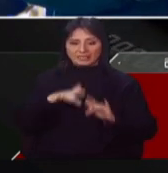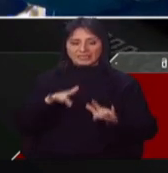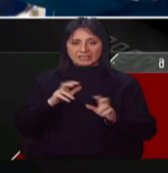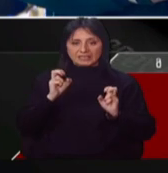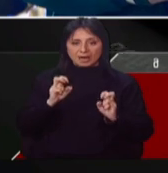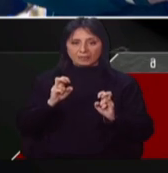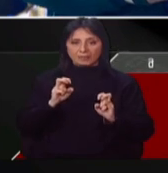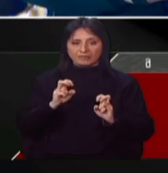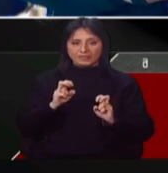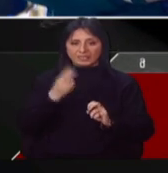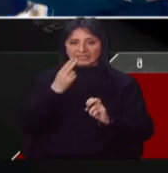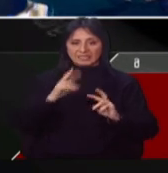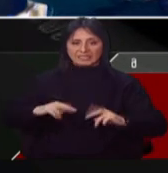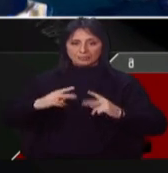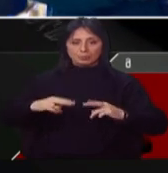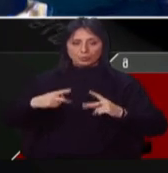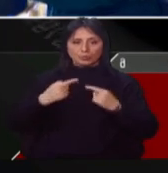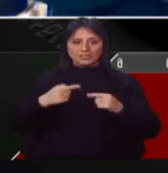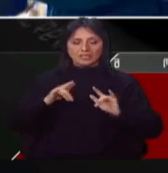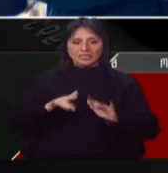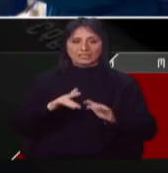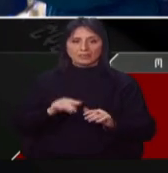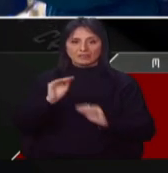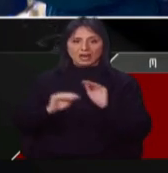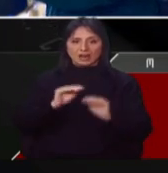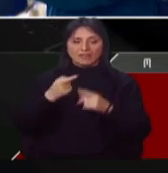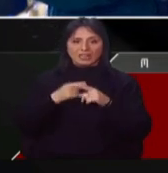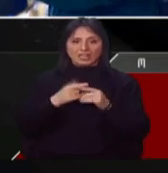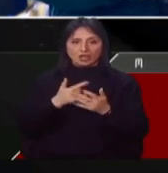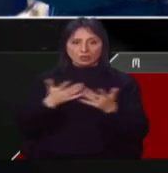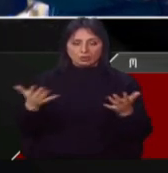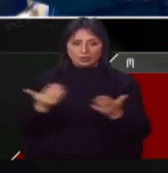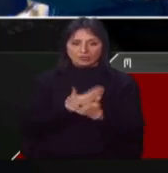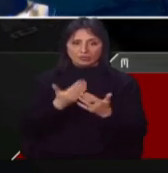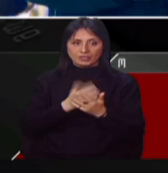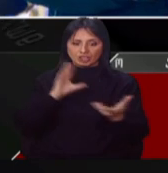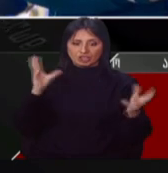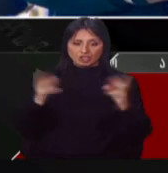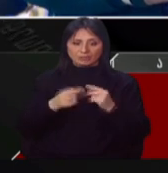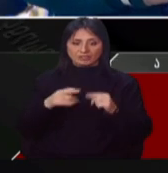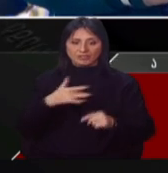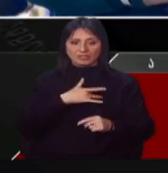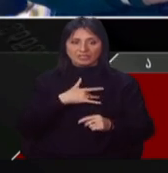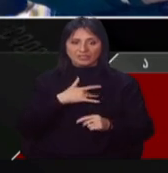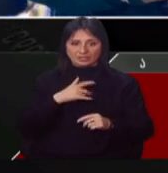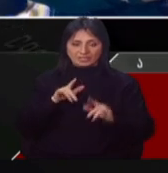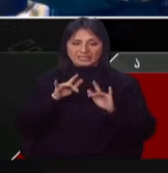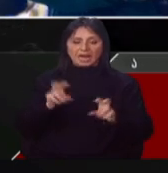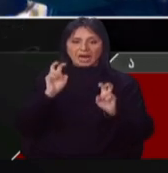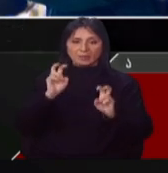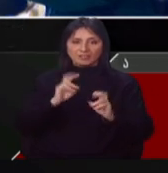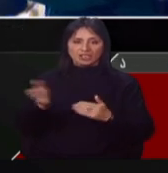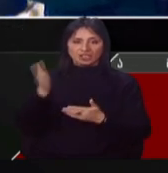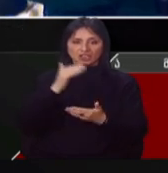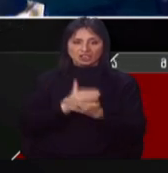საქმიანობა გააციფრულონ ასევე სხვადასხვა საქმიანობებში დანერგონ ტექნოლოგიები, რამაც ჯამში სხვადასხვა ტიპის მეწარმეების საქმიანობის